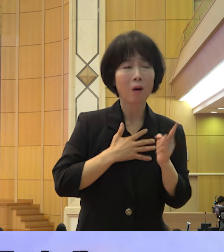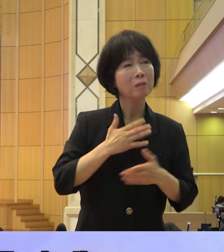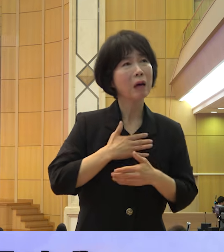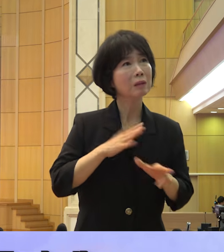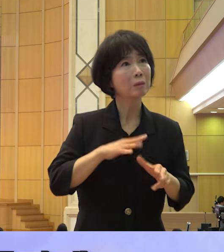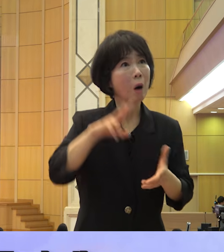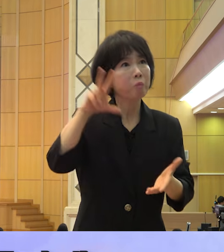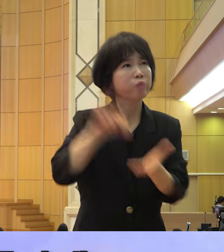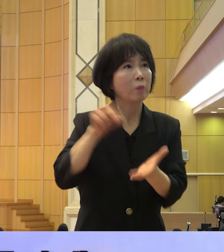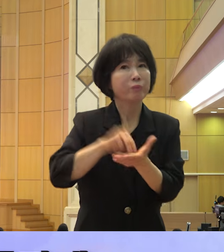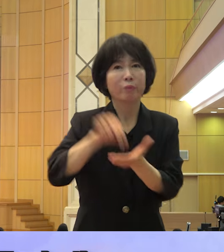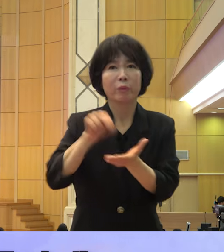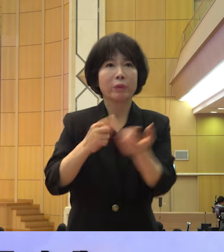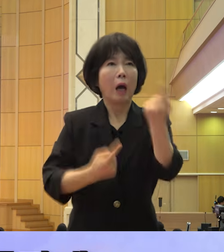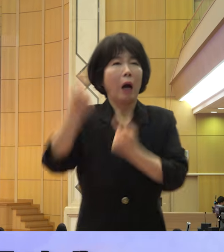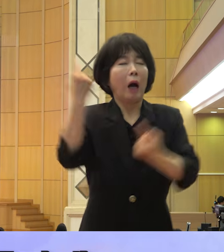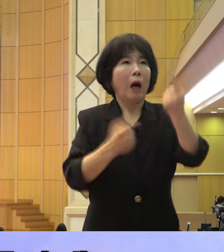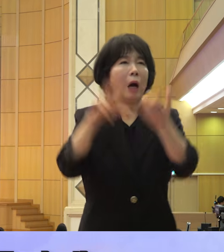나에게 다가온 문제가